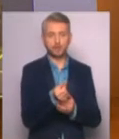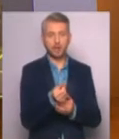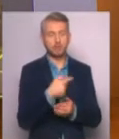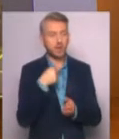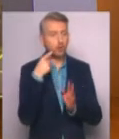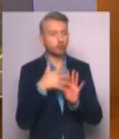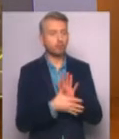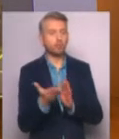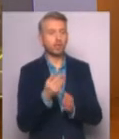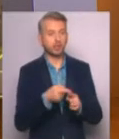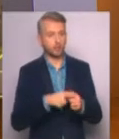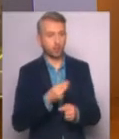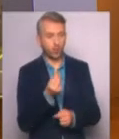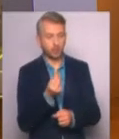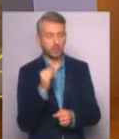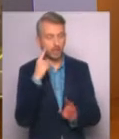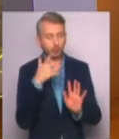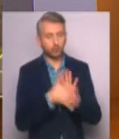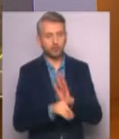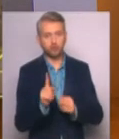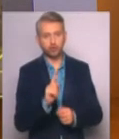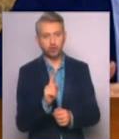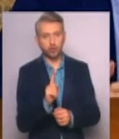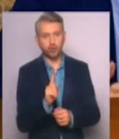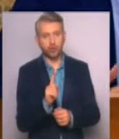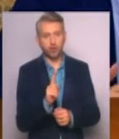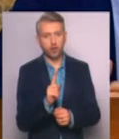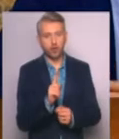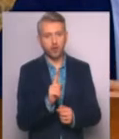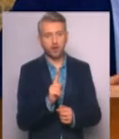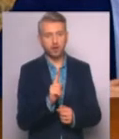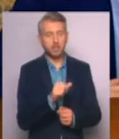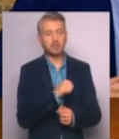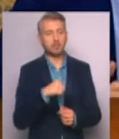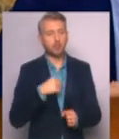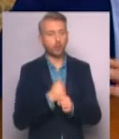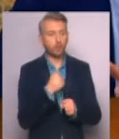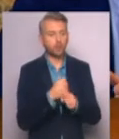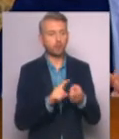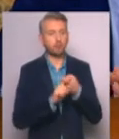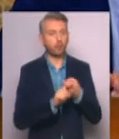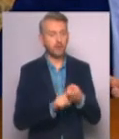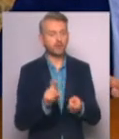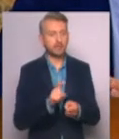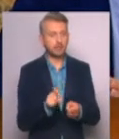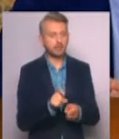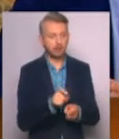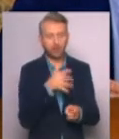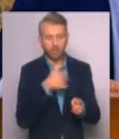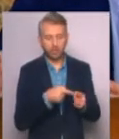розуміємо, які це кошти. Так, так. І розуміємо, що, скажімо так, самі роботи, вони пов'язані з тривалістю в